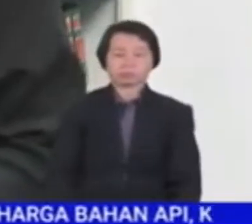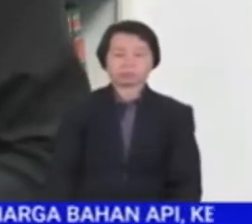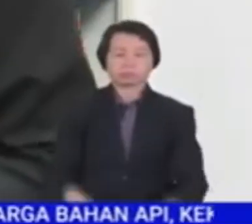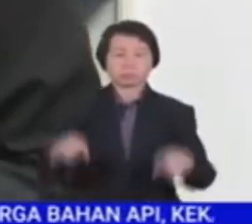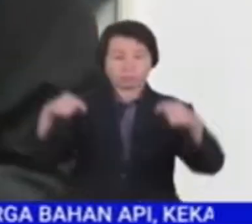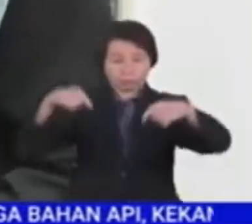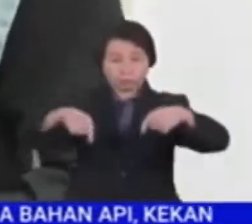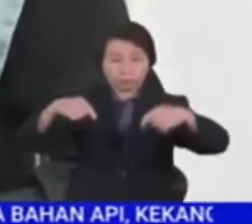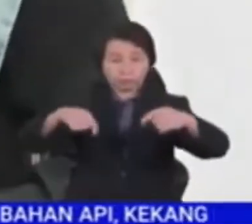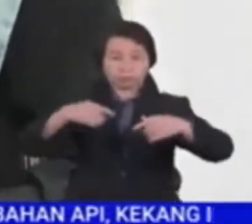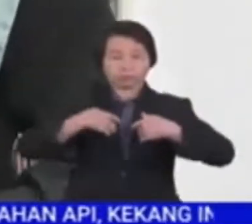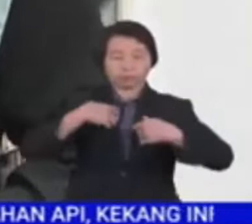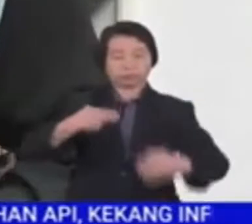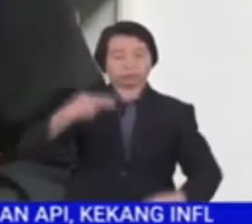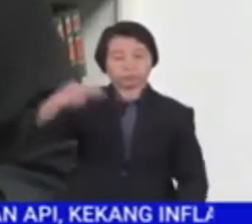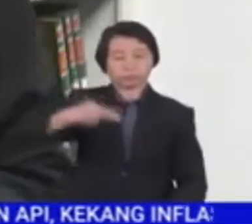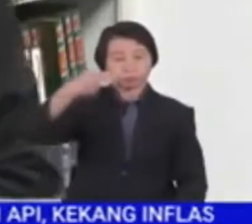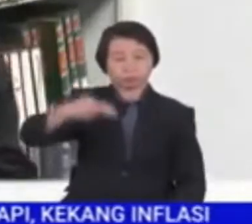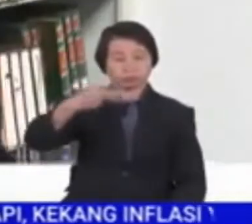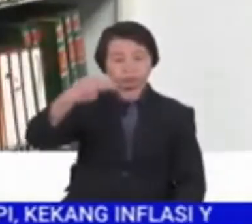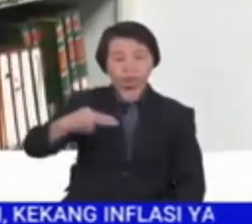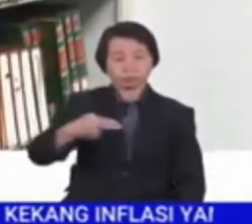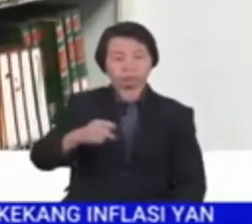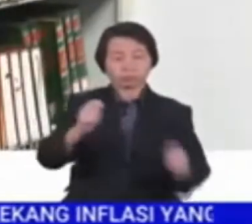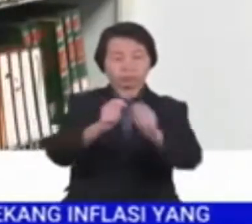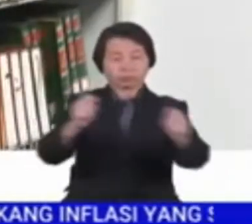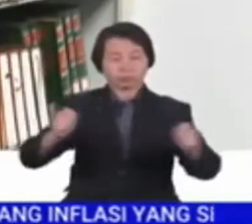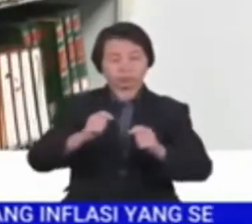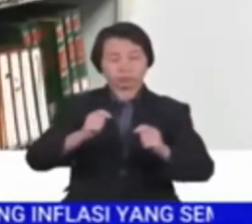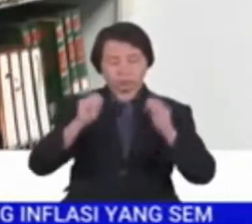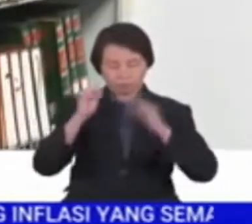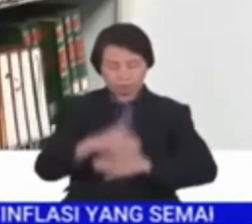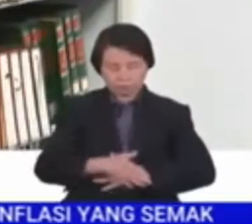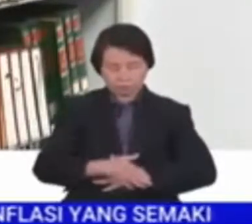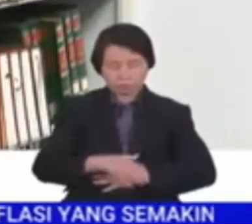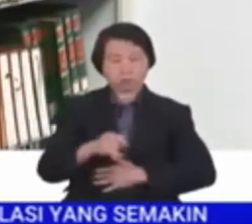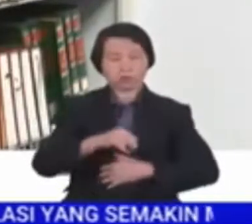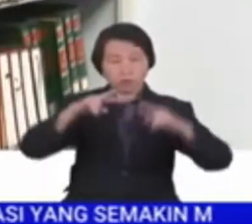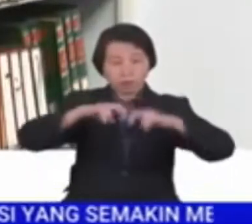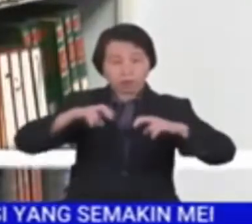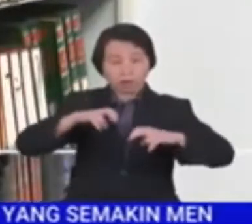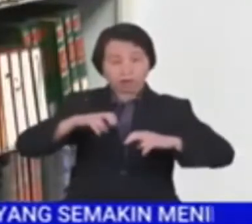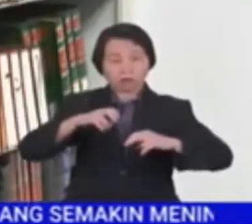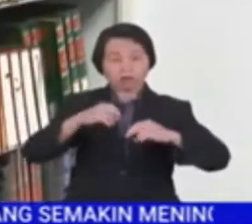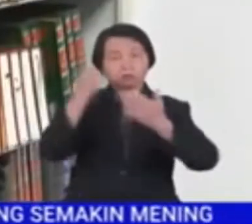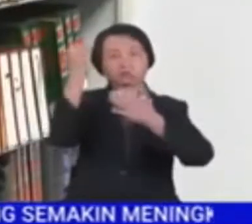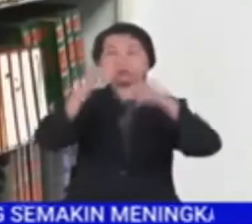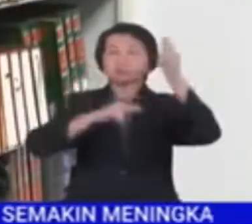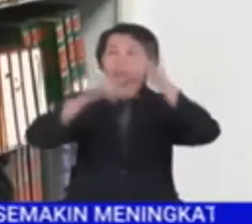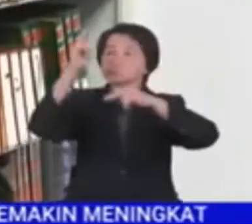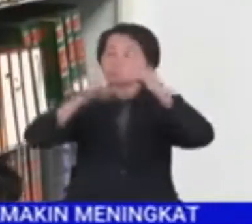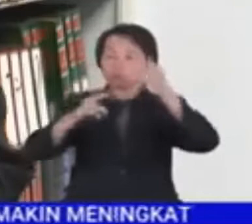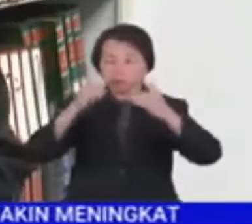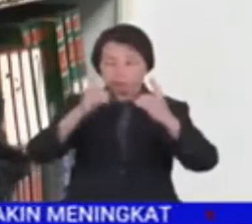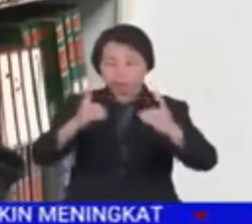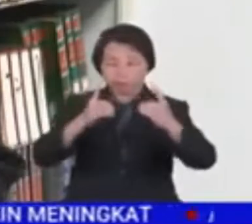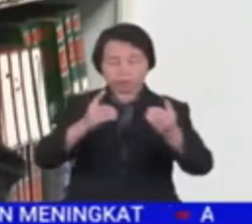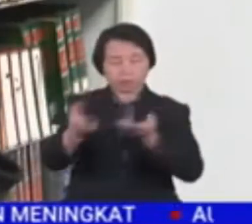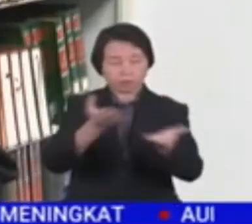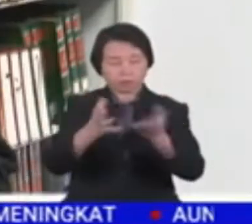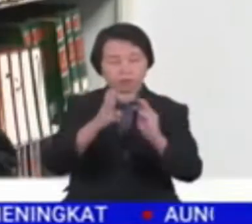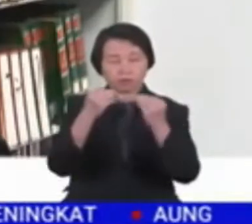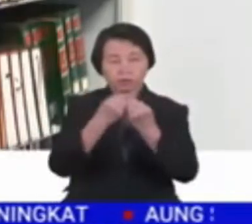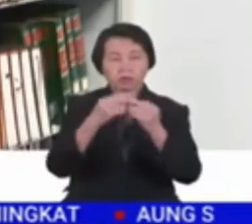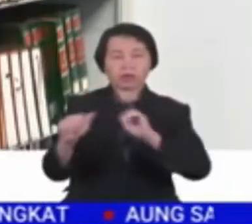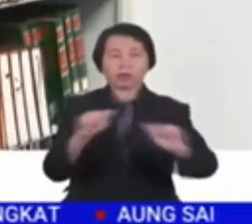Di sini tersimpannya sejarah, bukan sahaja tempat beribadah, malah kajian seni bina, pendidikan, khidmat masyarakat